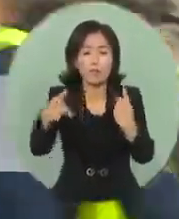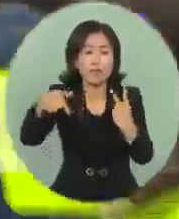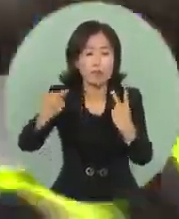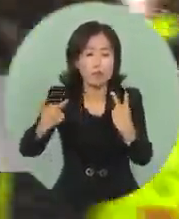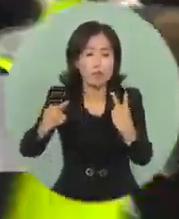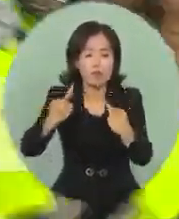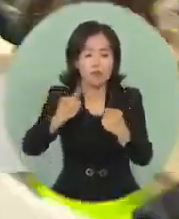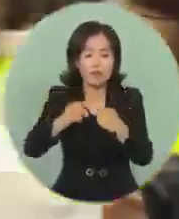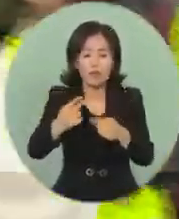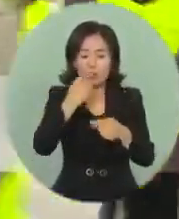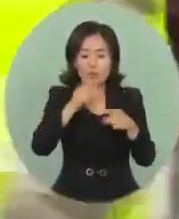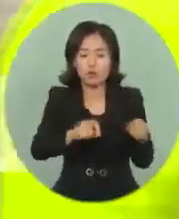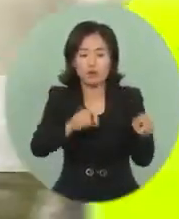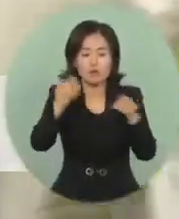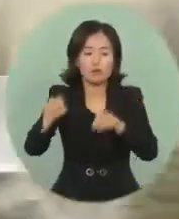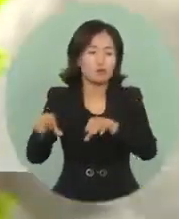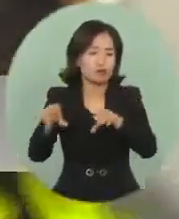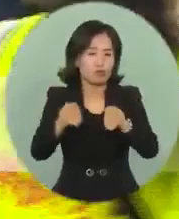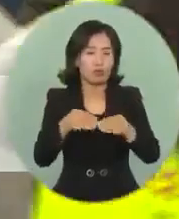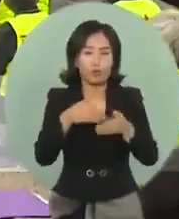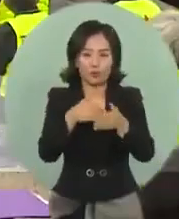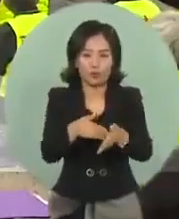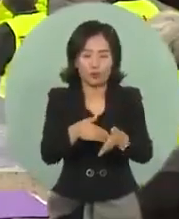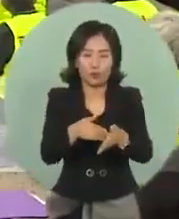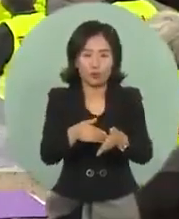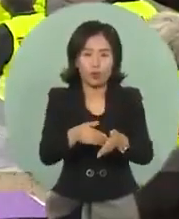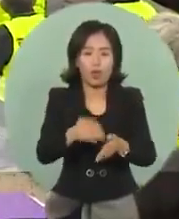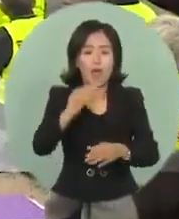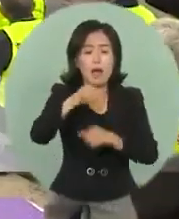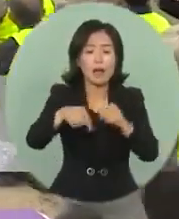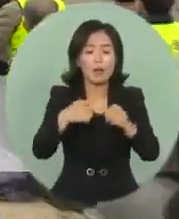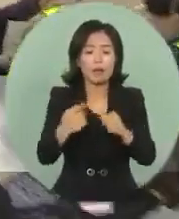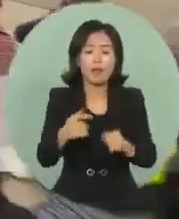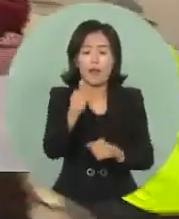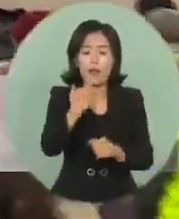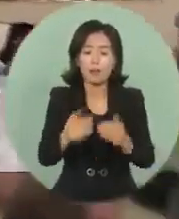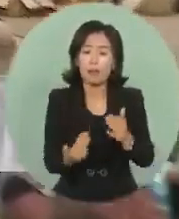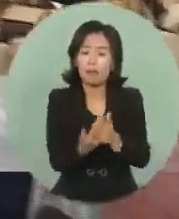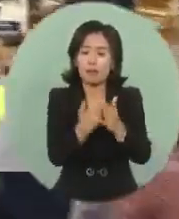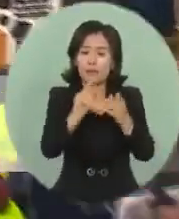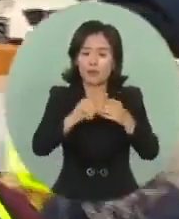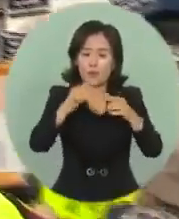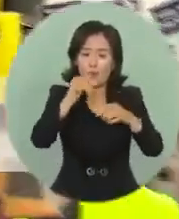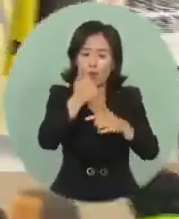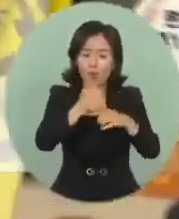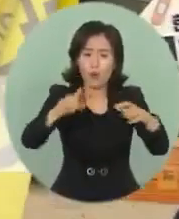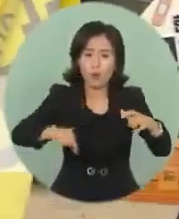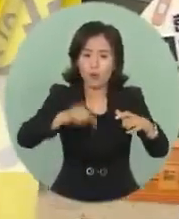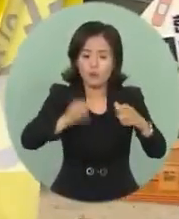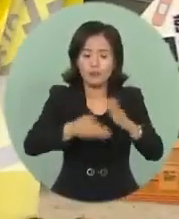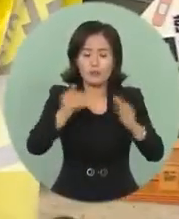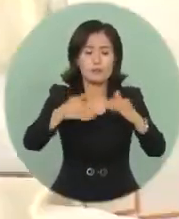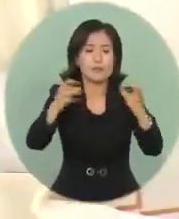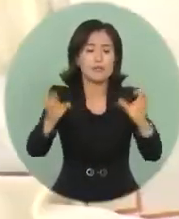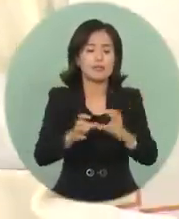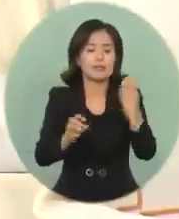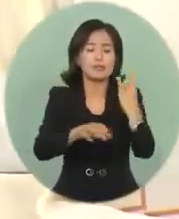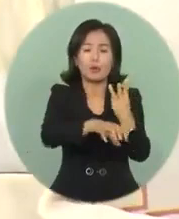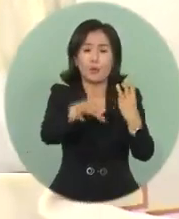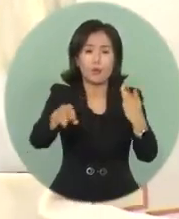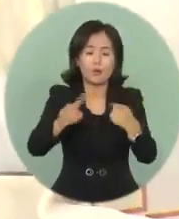수명 연장을 중단하라고 촉구했습니다 한빛 핵발전소 대응 호남권 공동행동 등 시민 단체 세